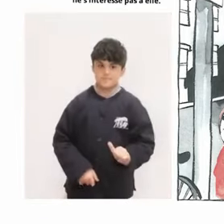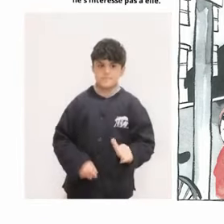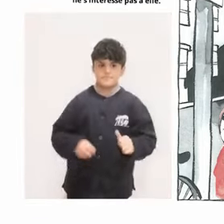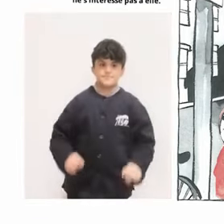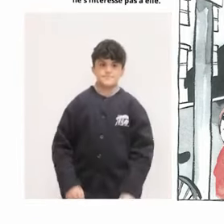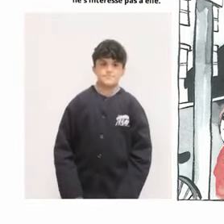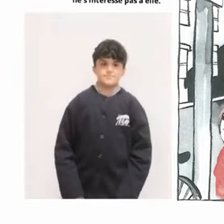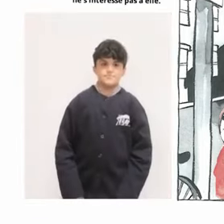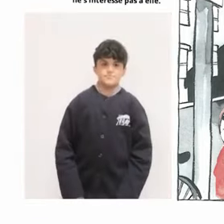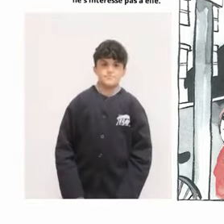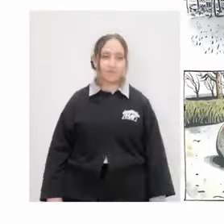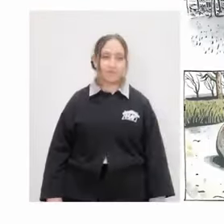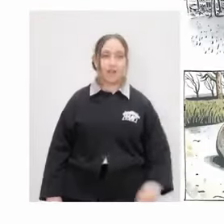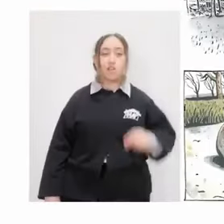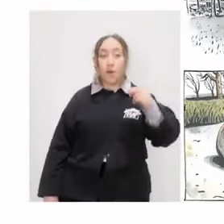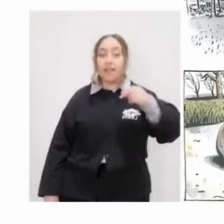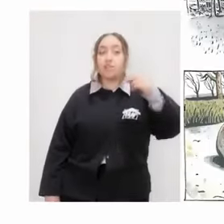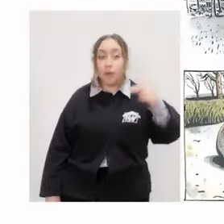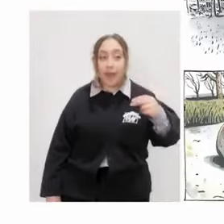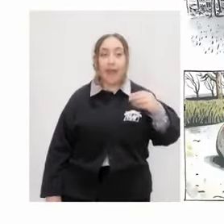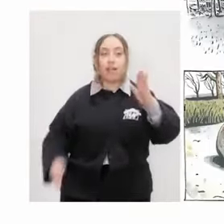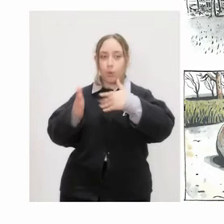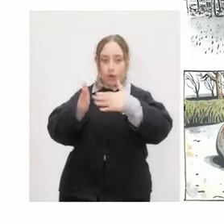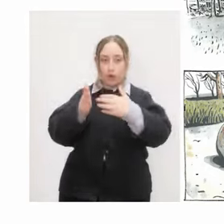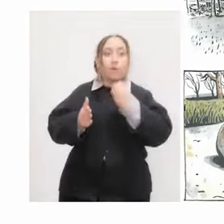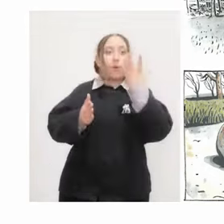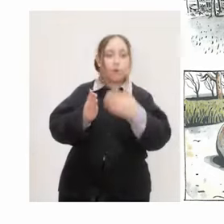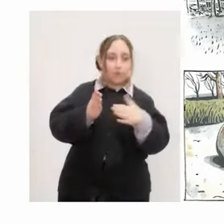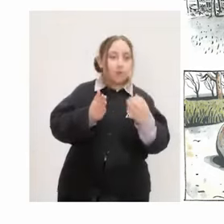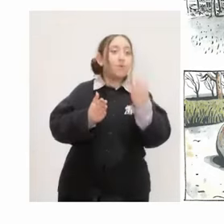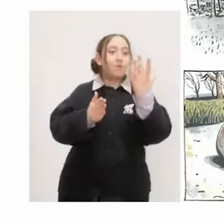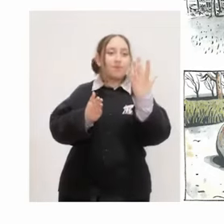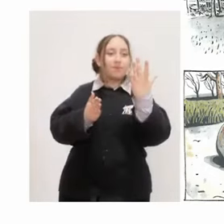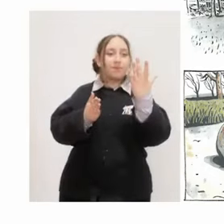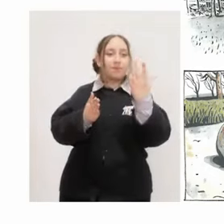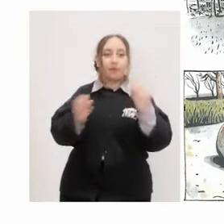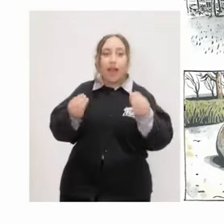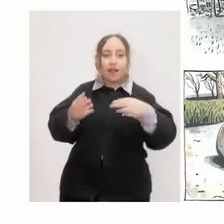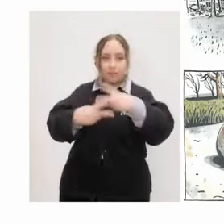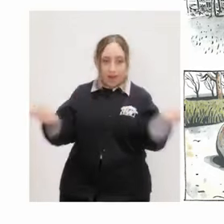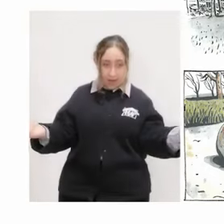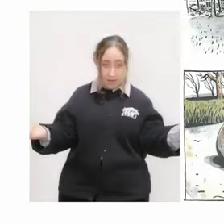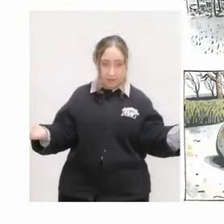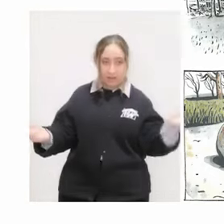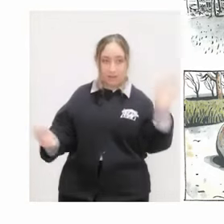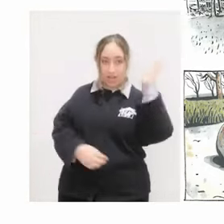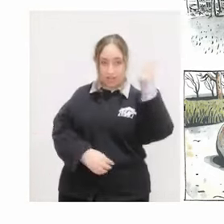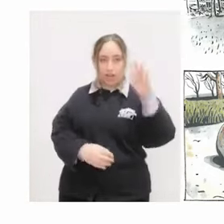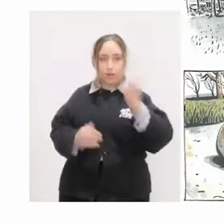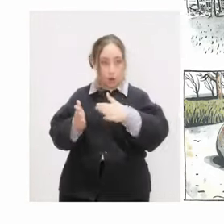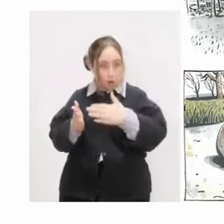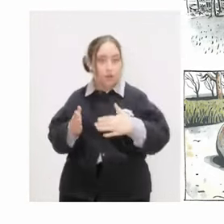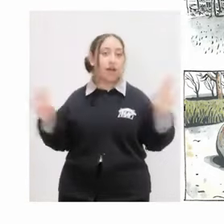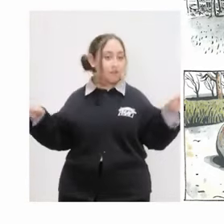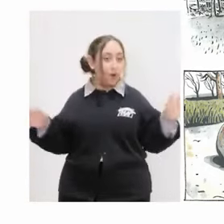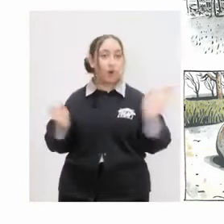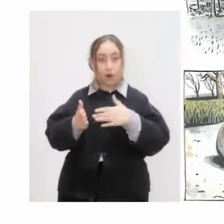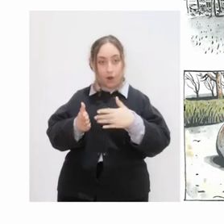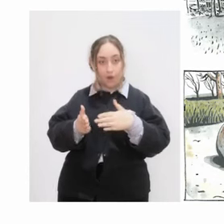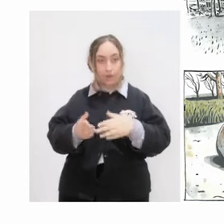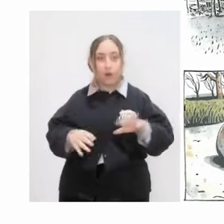s'intéresse pas à elle. Peu à peu, les couleurs apparaissent dans le parc, sur les